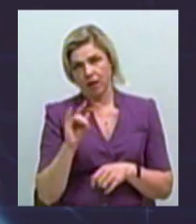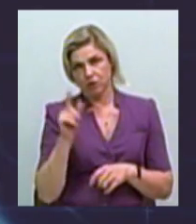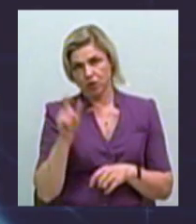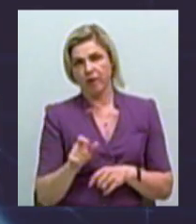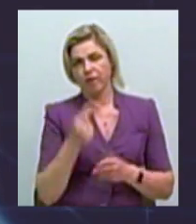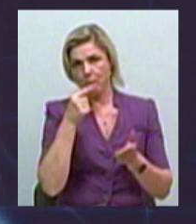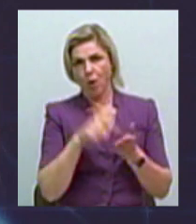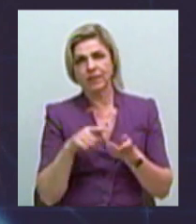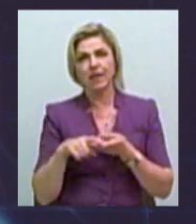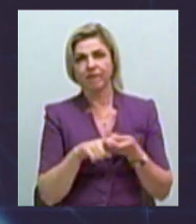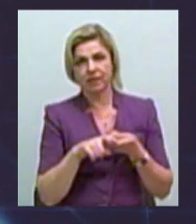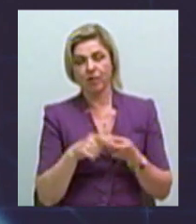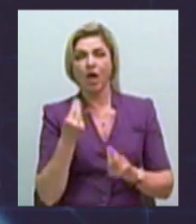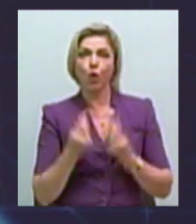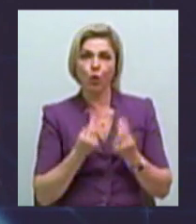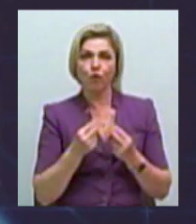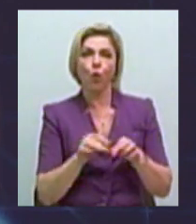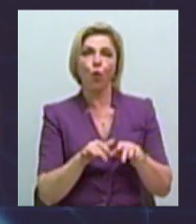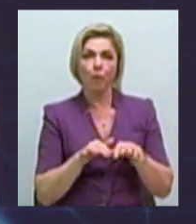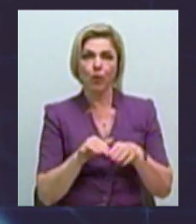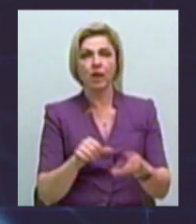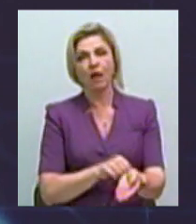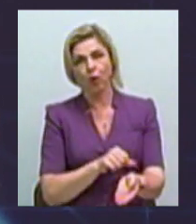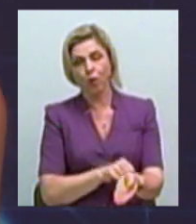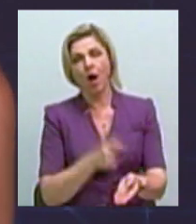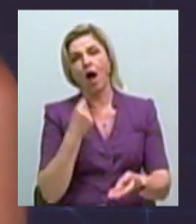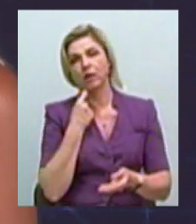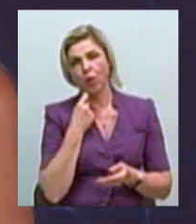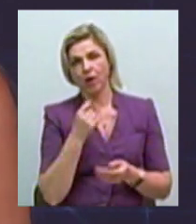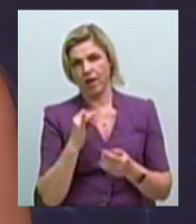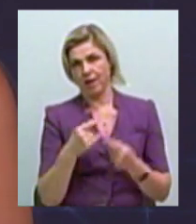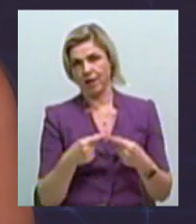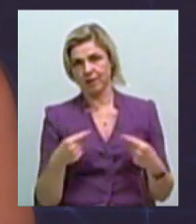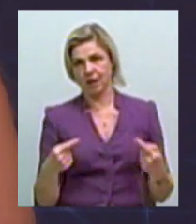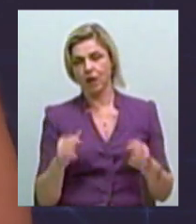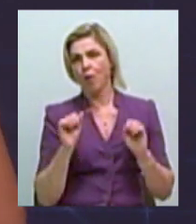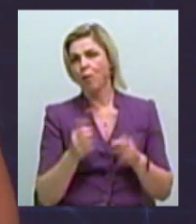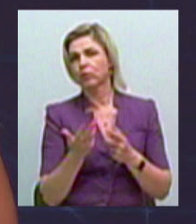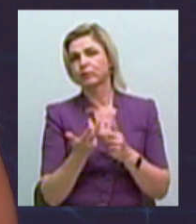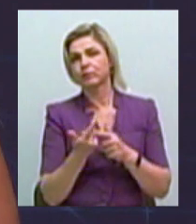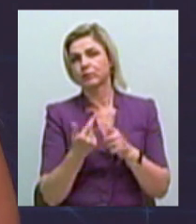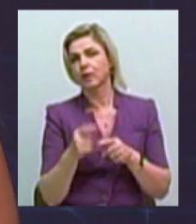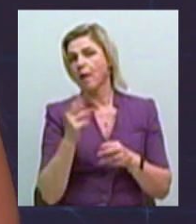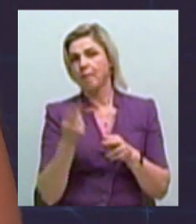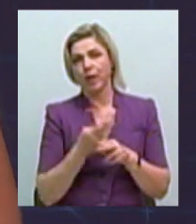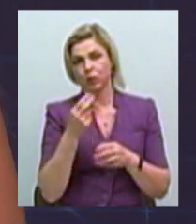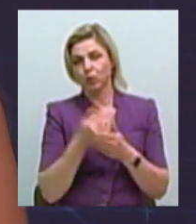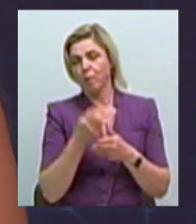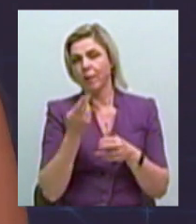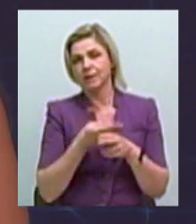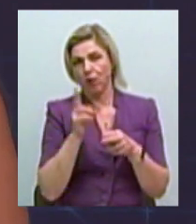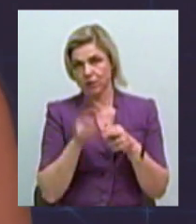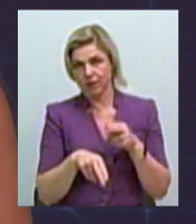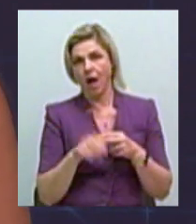залежність ігрову, комп'ютерну, наркотичну, алкогольну і так далі. Можна перелічувати без кінця. Але будь-яка